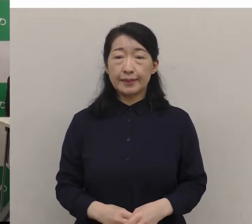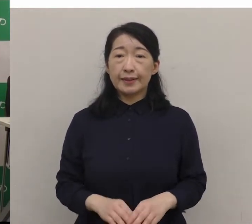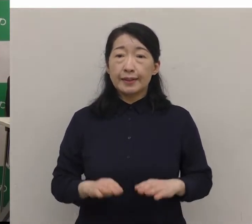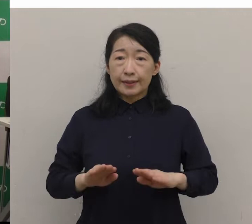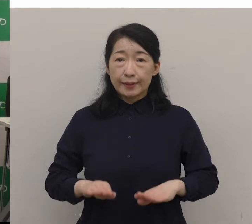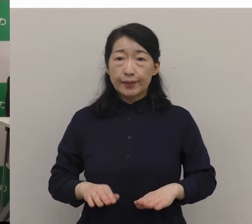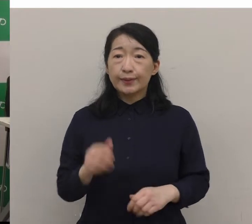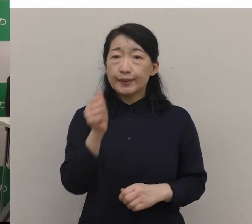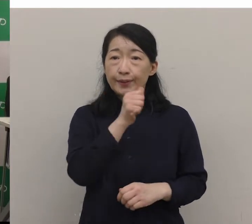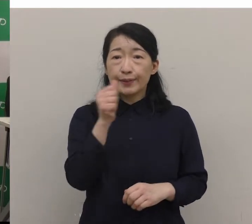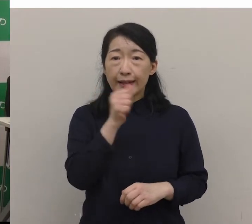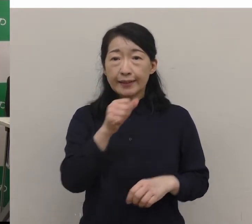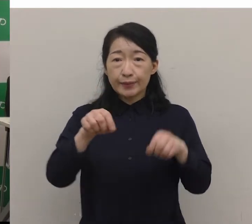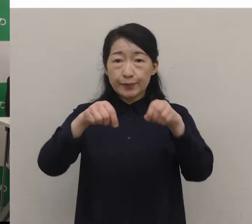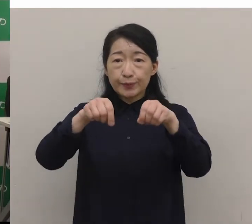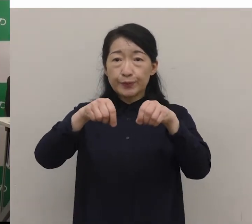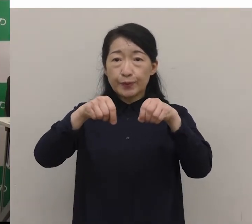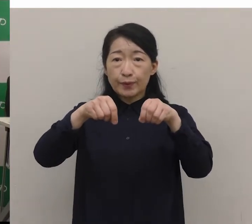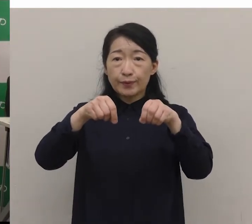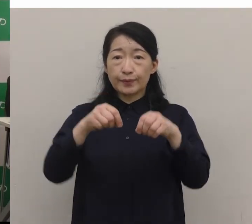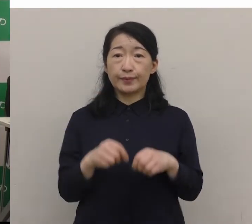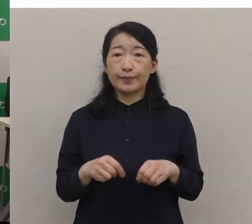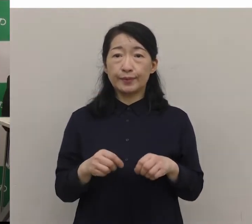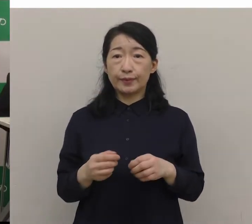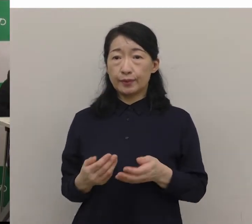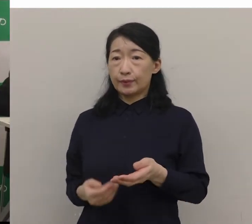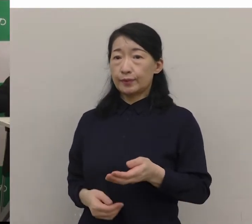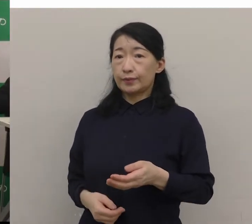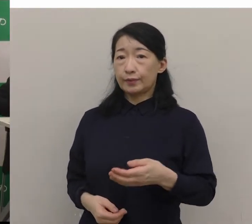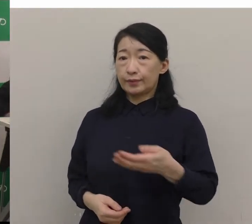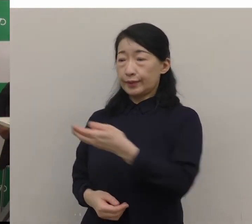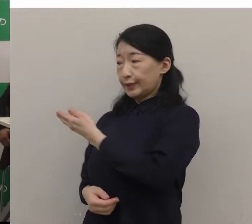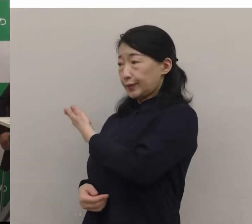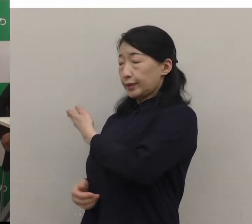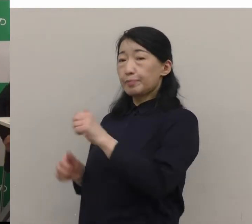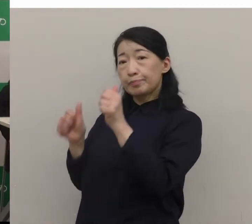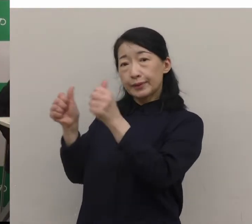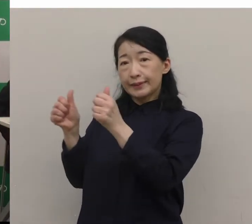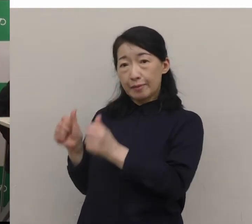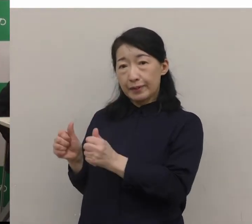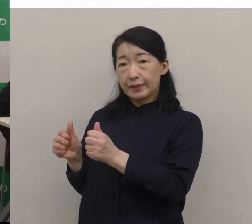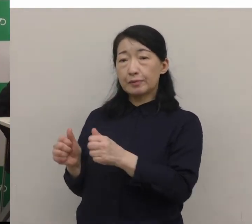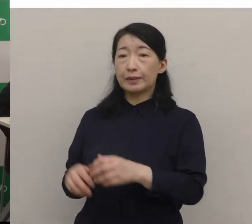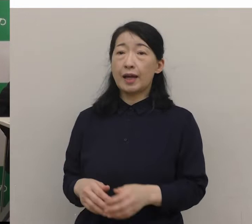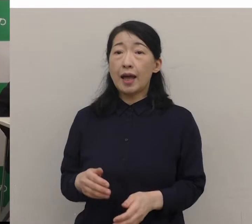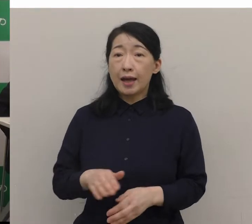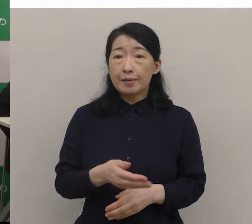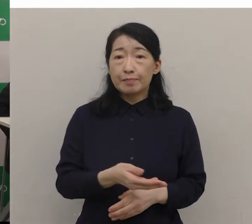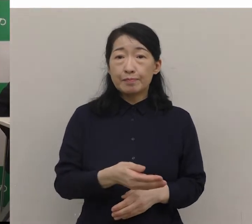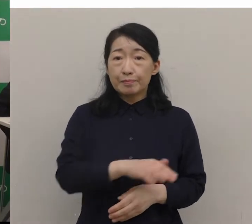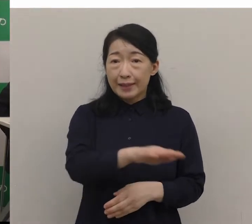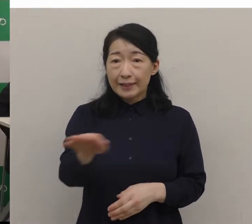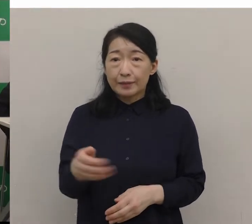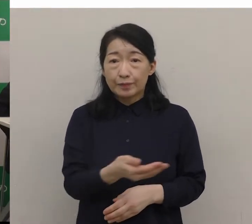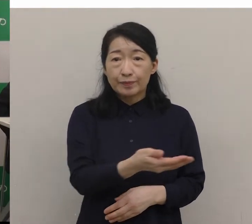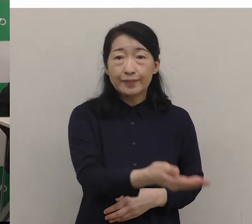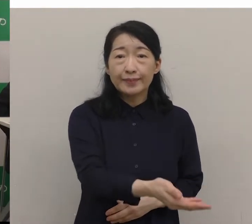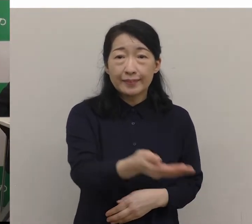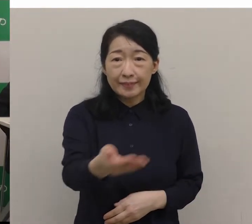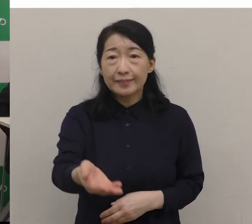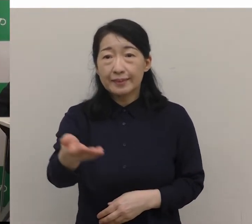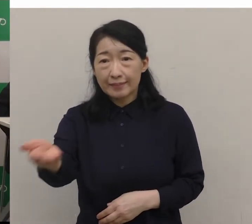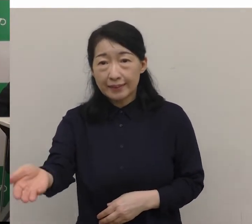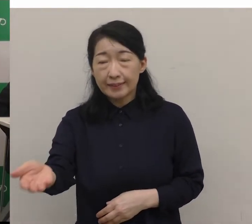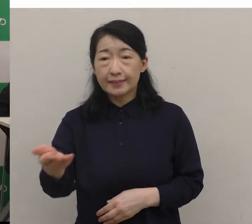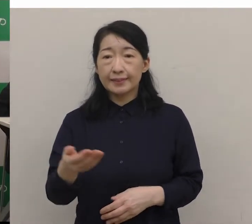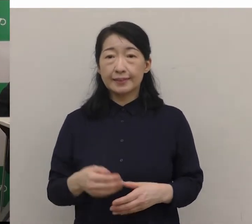ご紹介するお茶袋ですけれども、ちょっとそこの後ろにポスターも貼ってありますし、皆さんのところにもお配り